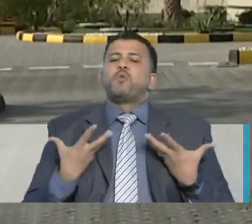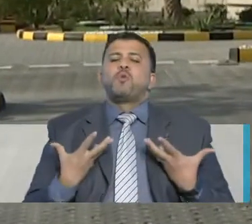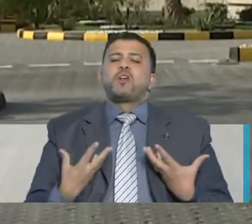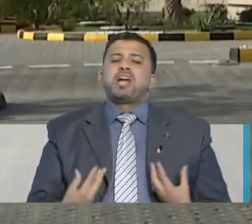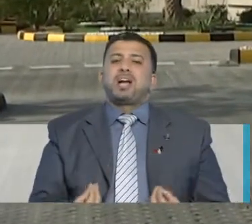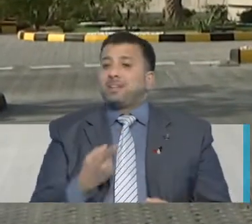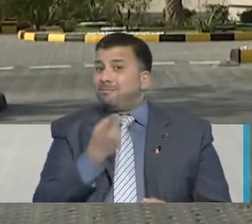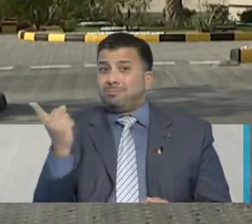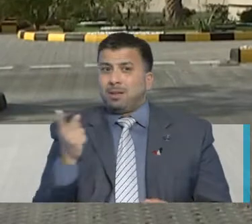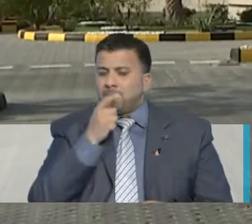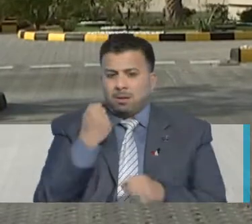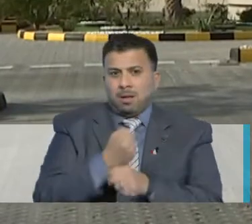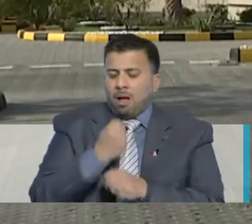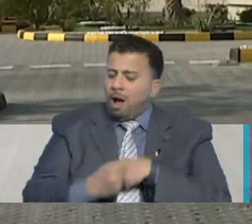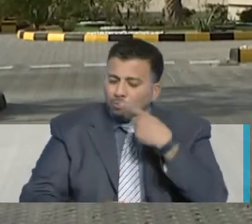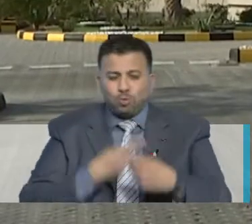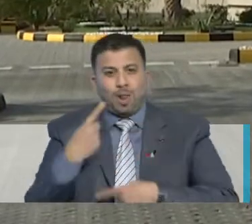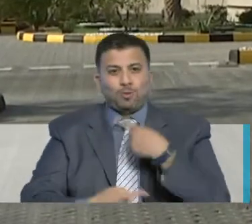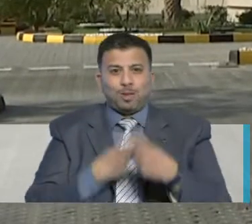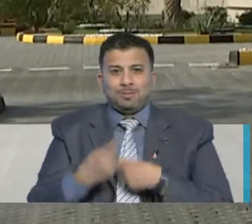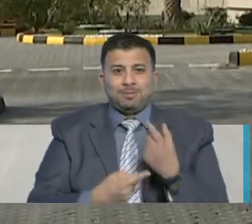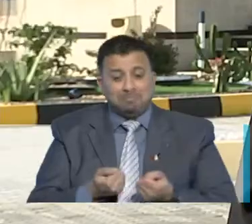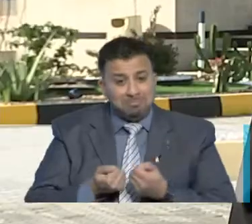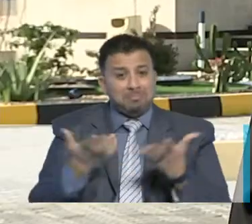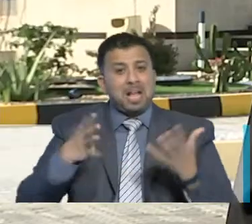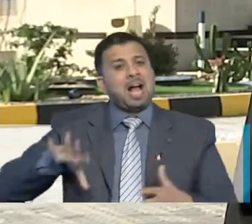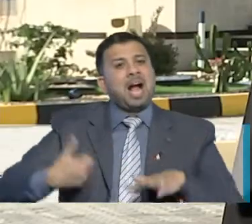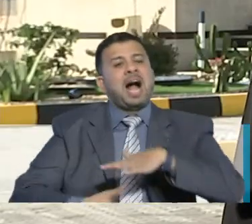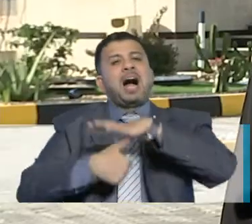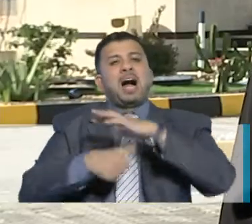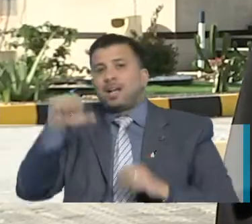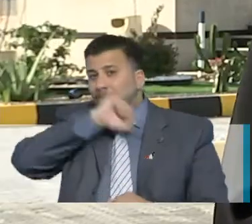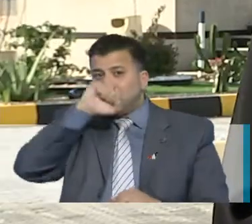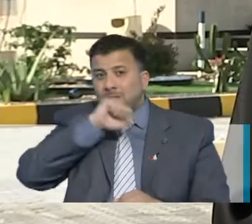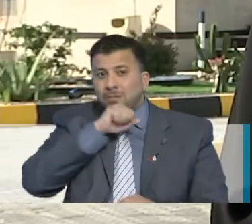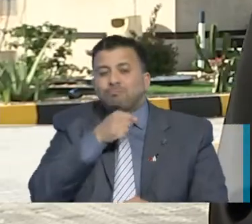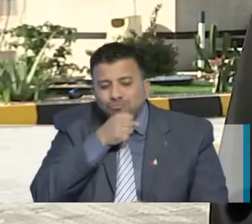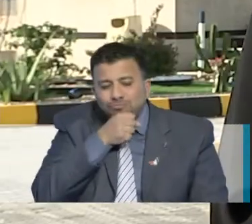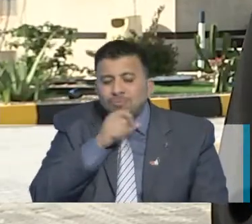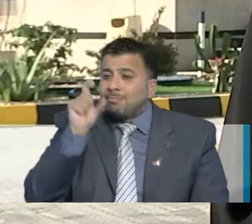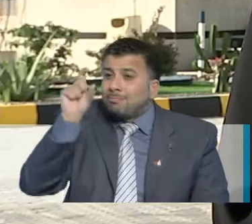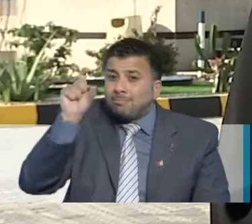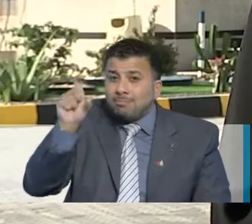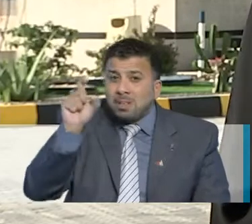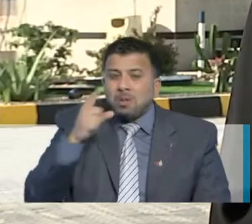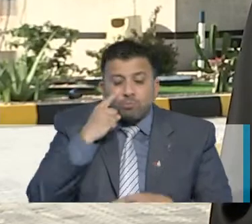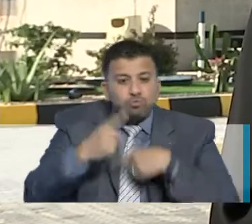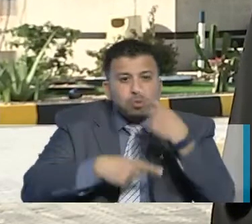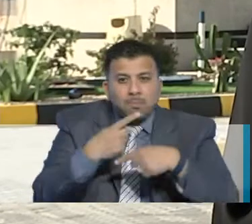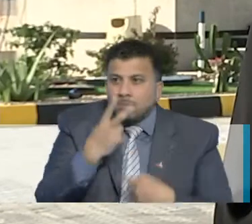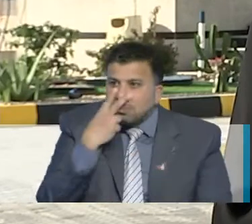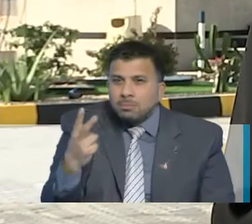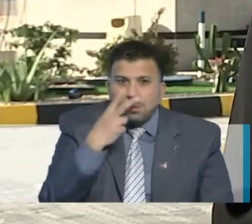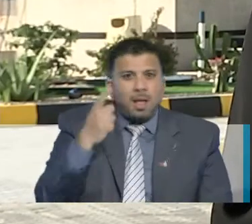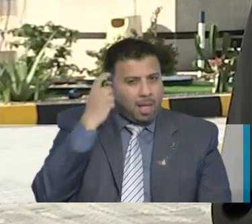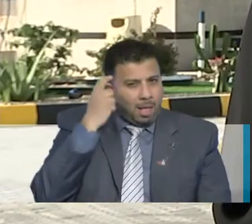لا يألو جهدا. تؤكد مكرمة صاحب السمو حاكم الشارقة للمتقاعدين حرصه ومتابعته لأبناء